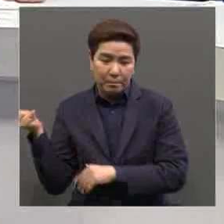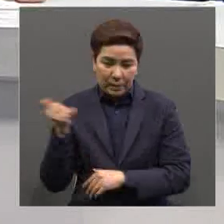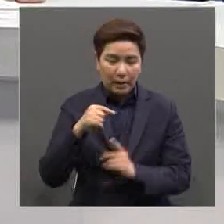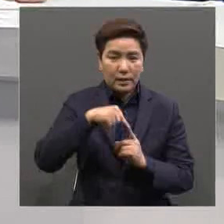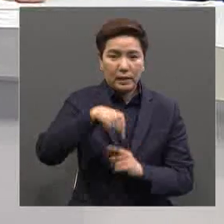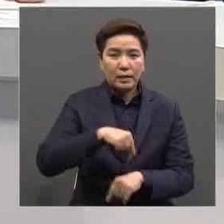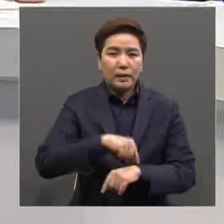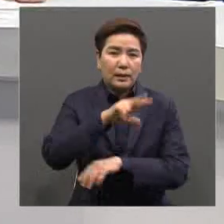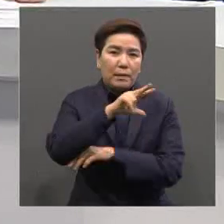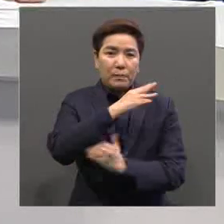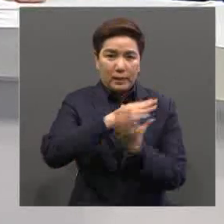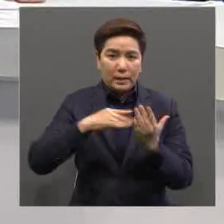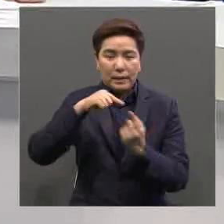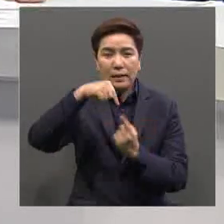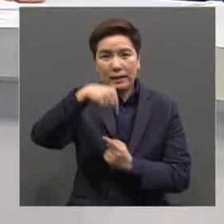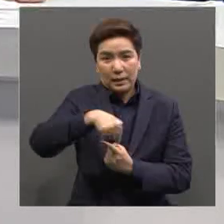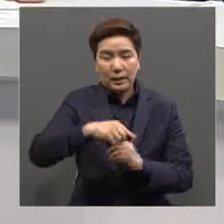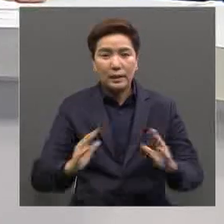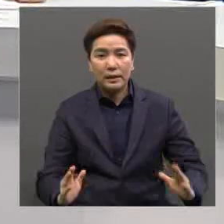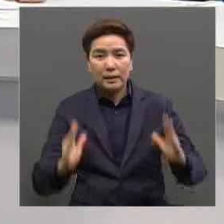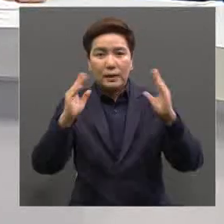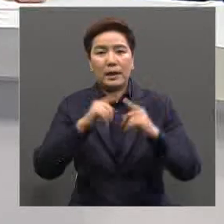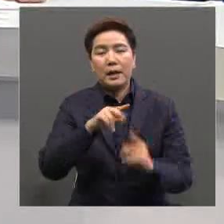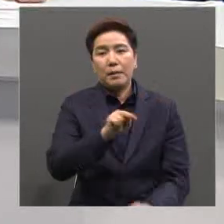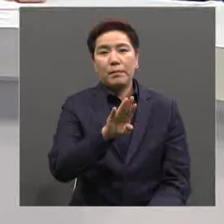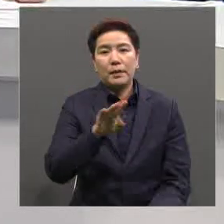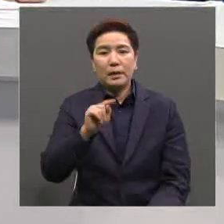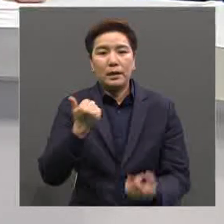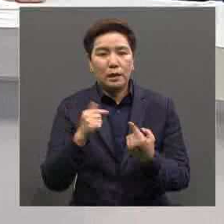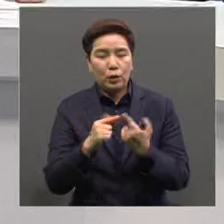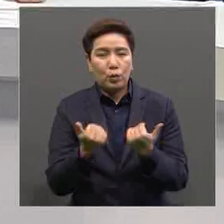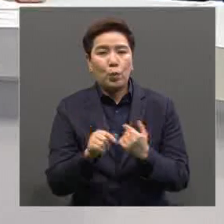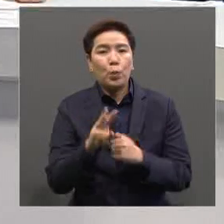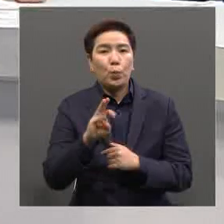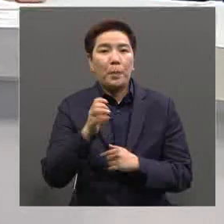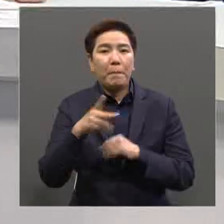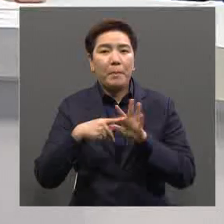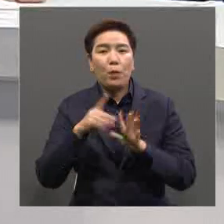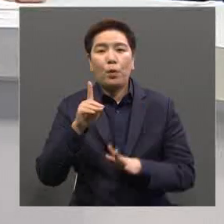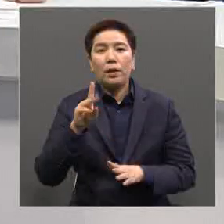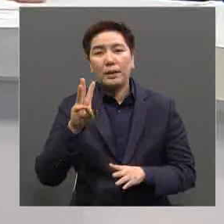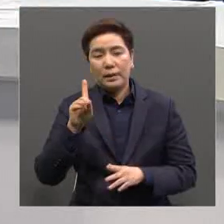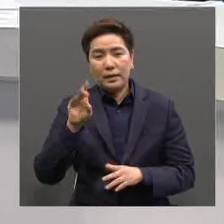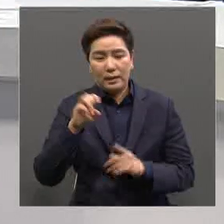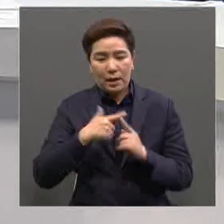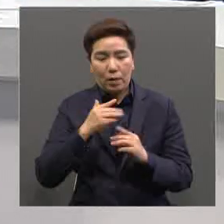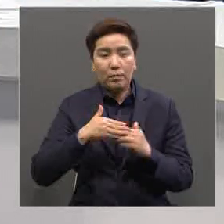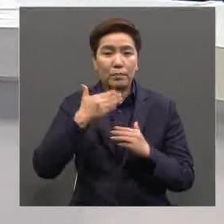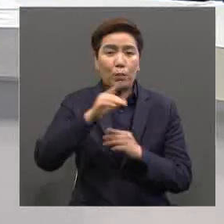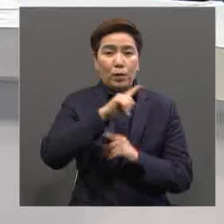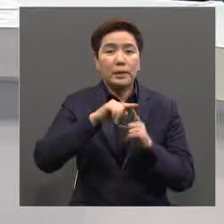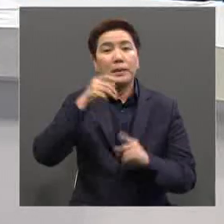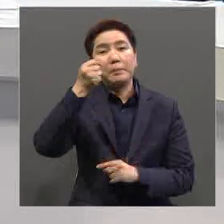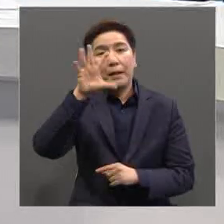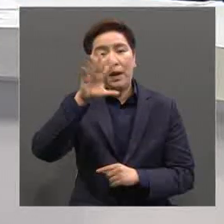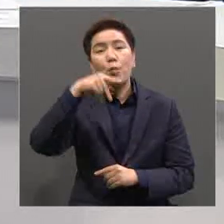ช่ไหมคะ บ่ายสามโมงครึ่งท่านนายกจะมาเปิดตึกที่ NPT ของเรา ถนนวิภาวดีรังสิตหลังจากนั้น15มีนานะ ครับ